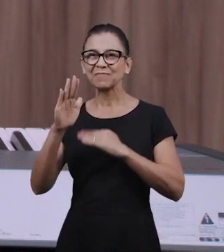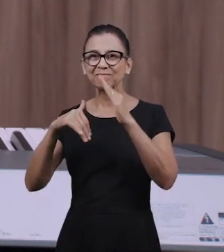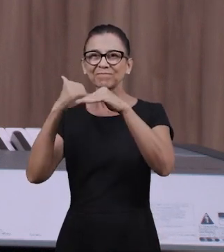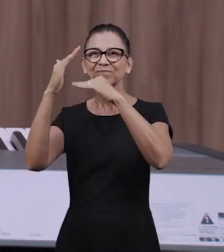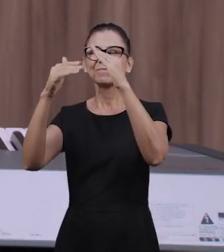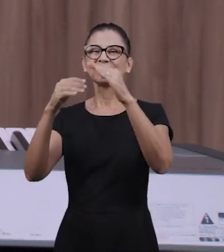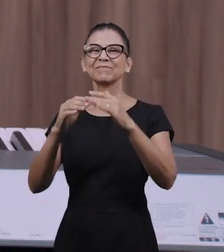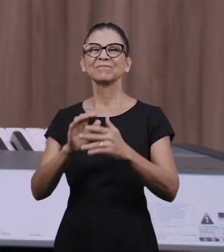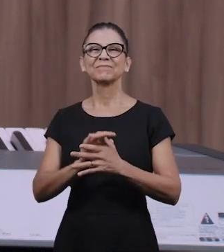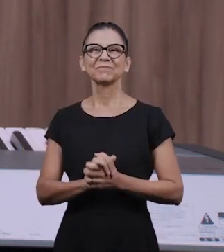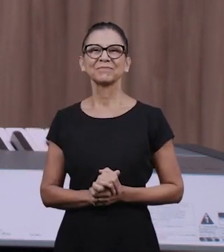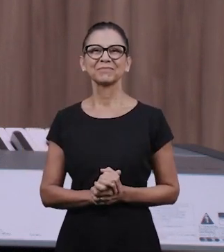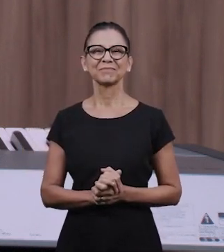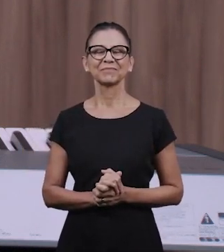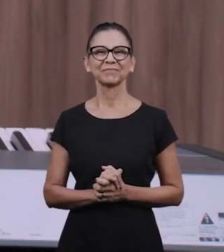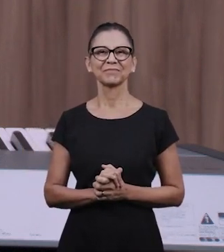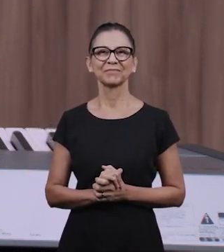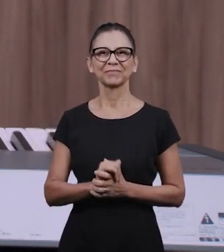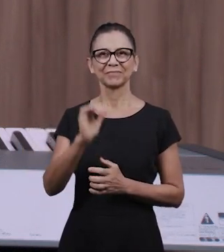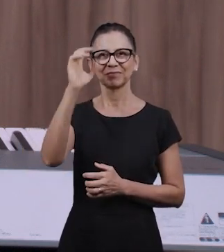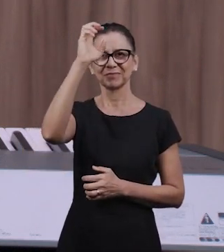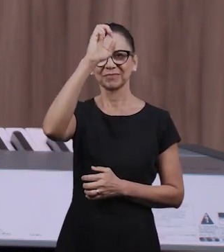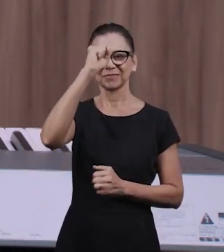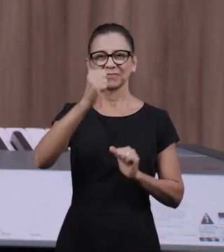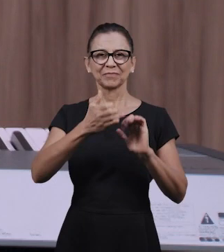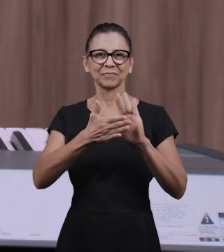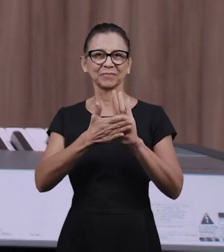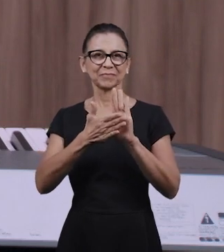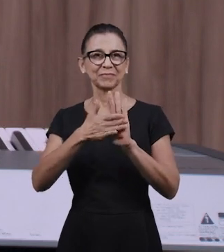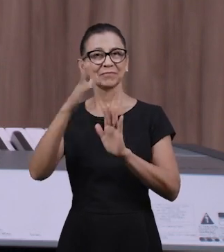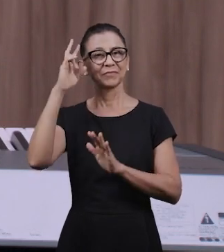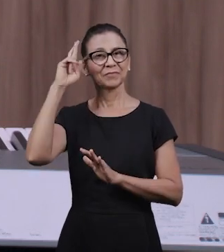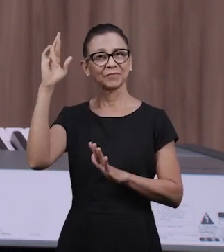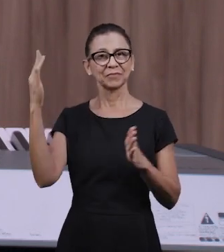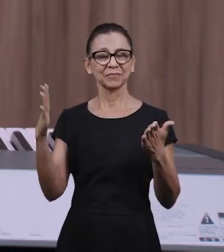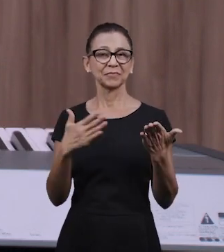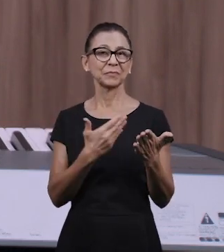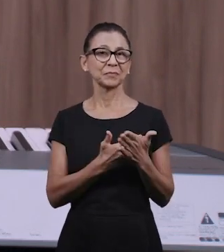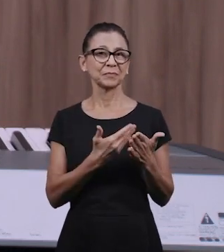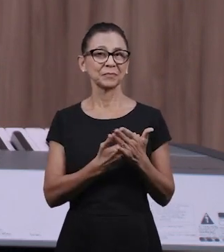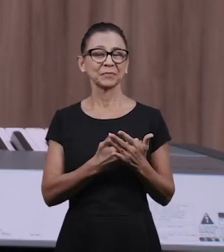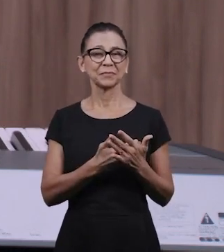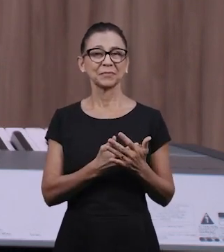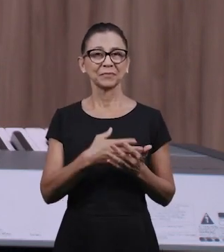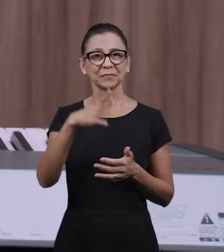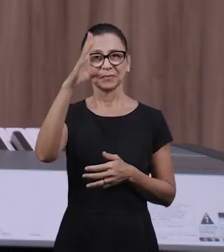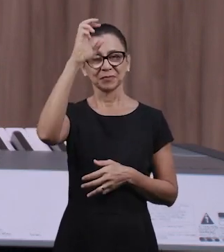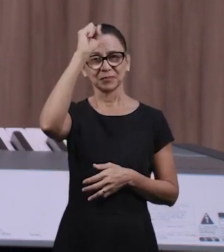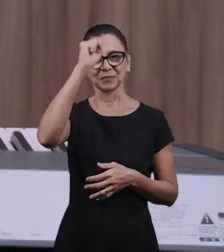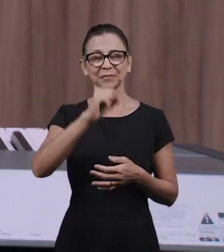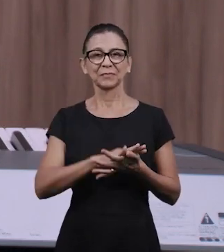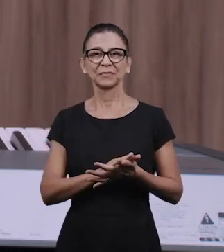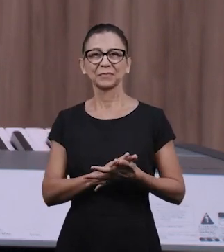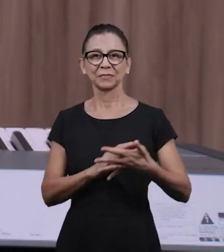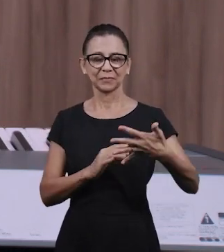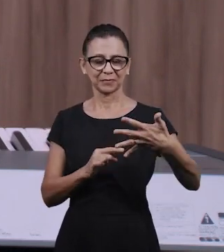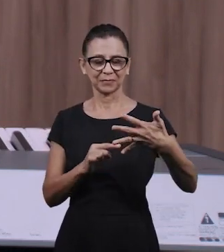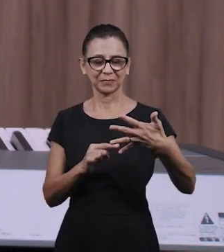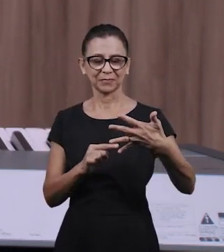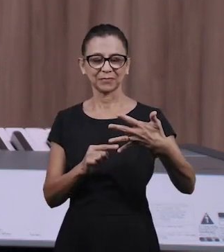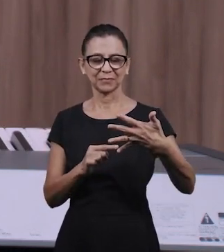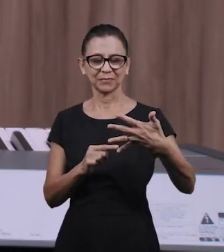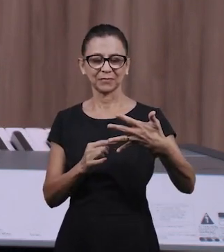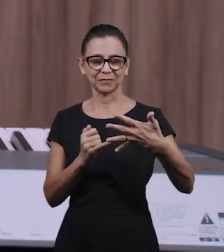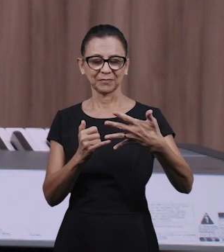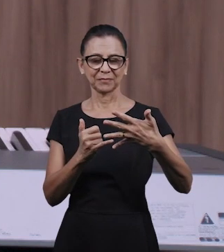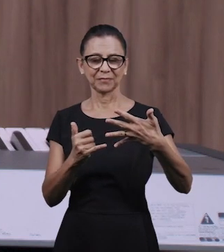nous allons donner un pas de plus dans la connaissance, la dédication à la louange du Seigneur. Dans cette étude, nous allons apprendre l'échelle Do majeur.